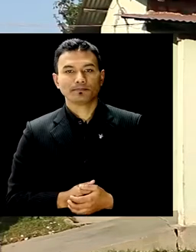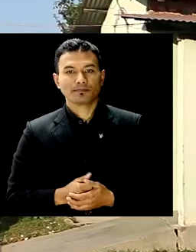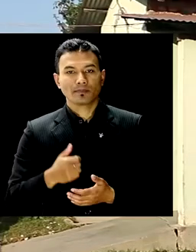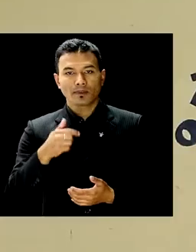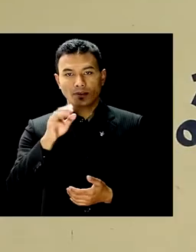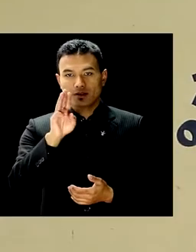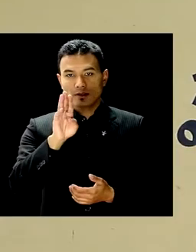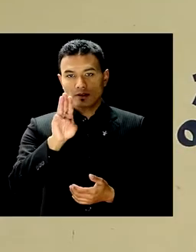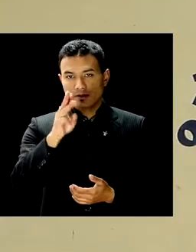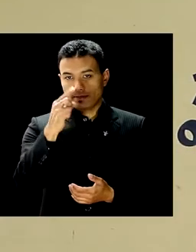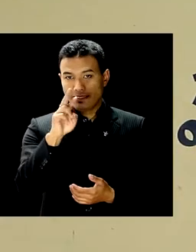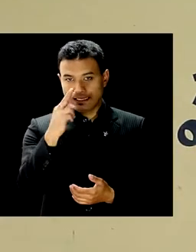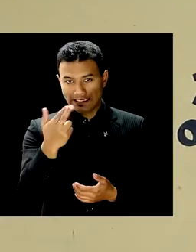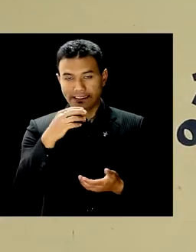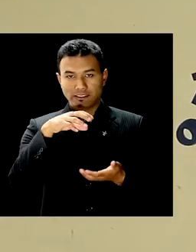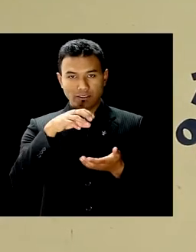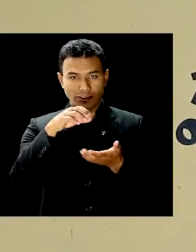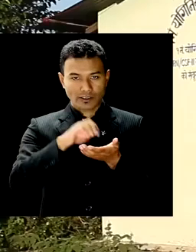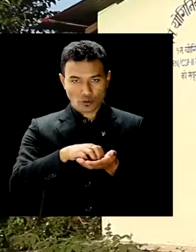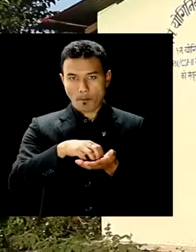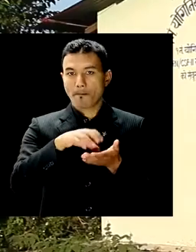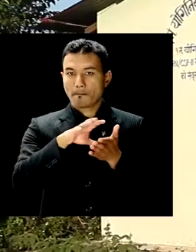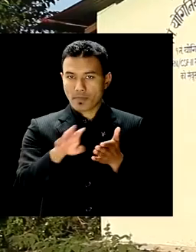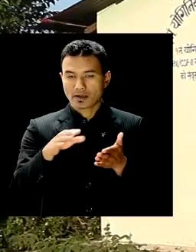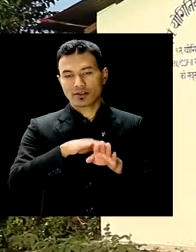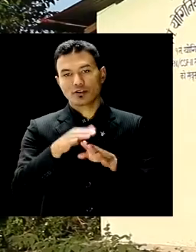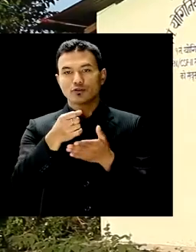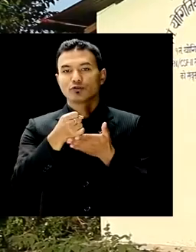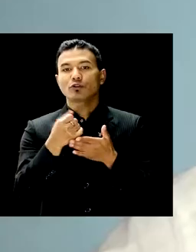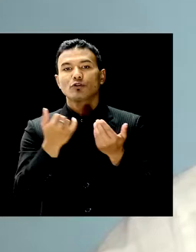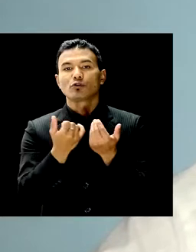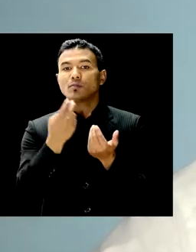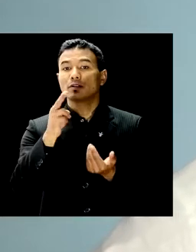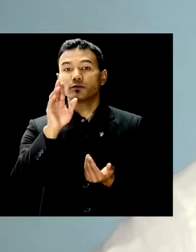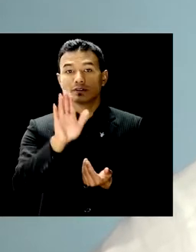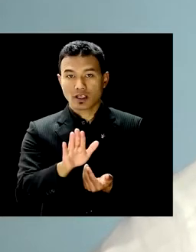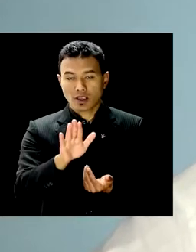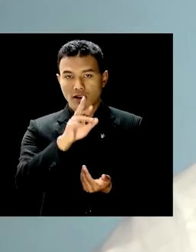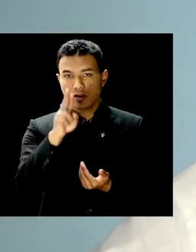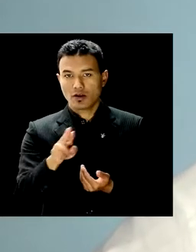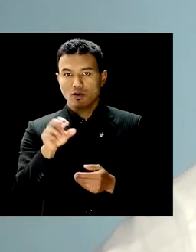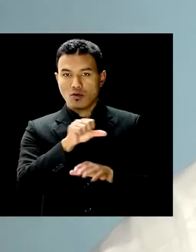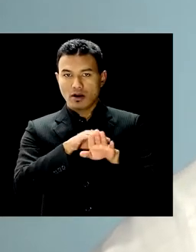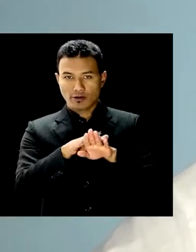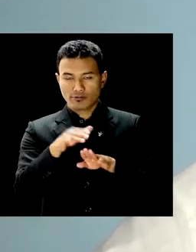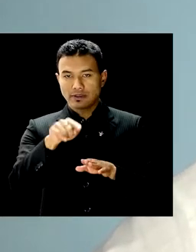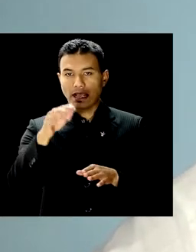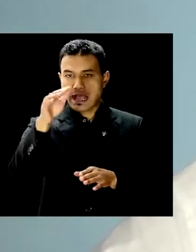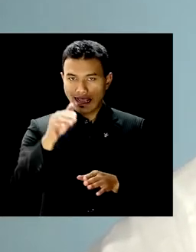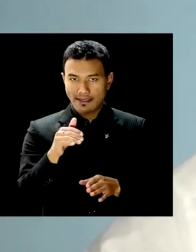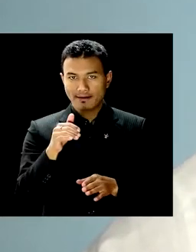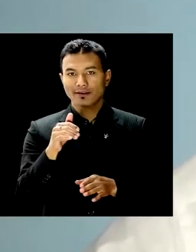मेरे स्टाफ ने पनी वहाँ पनी हमीर धेरै सहयोग गरी राख्नु भएको छ र उहाँहरुले पनि यहाँ आएर